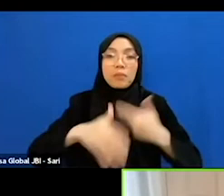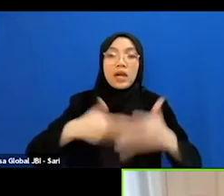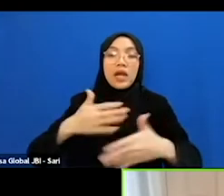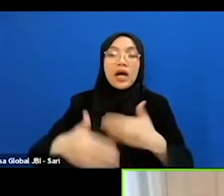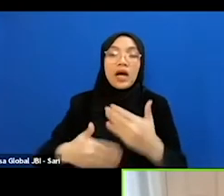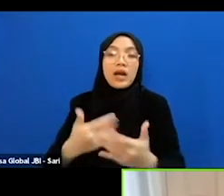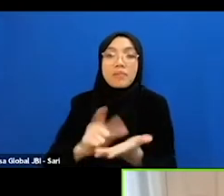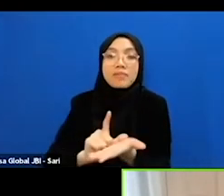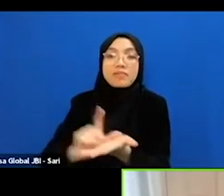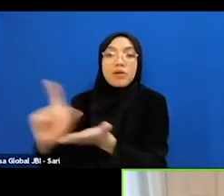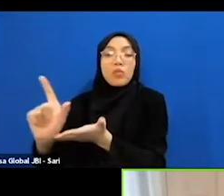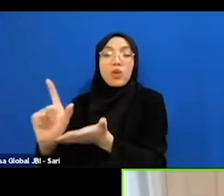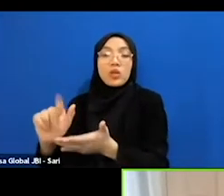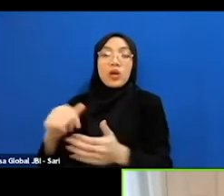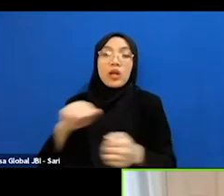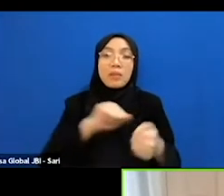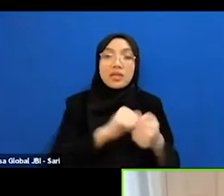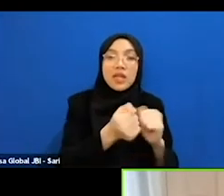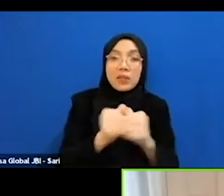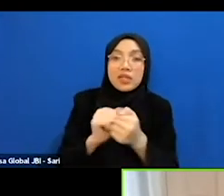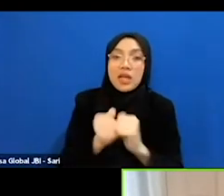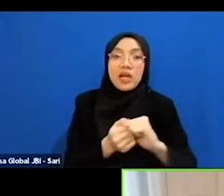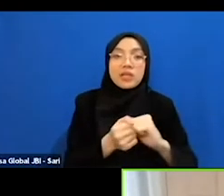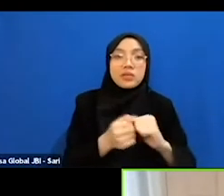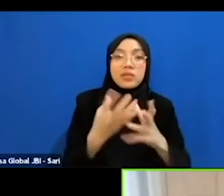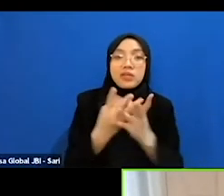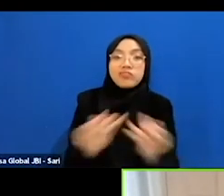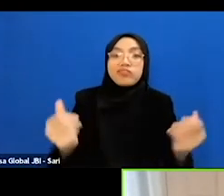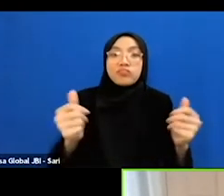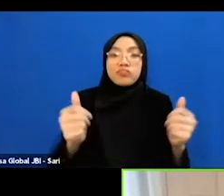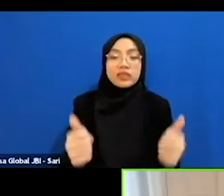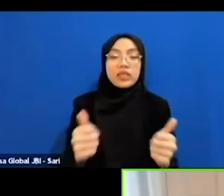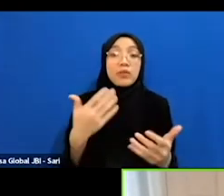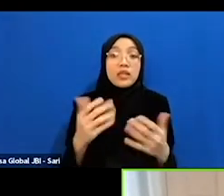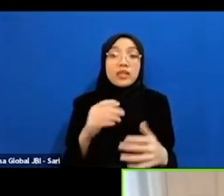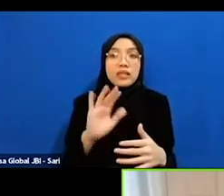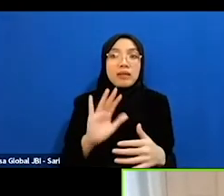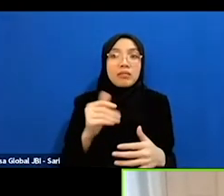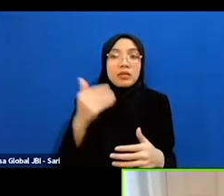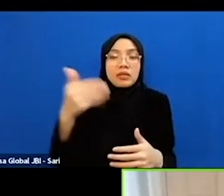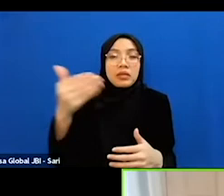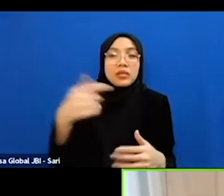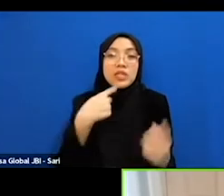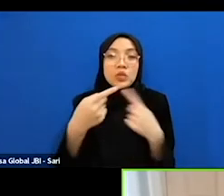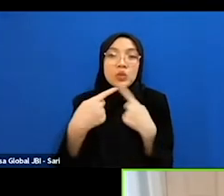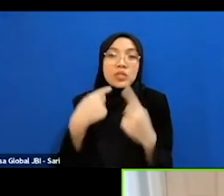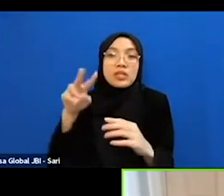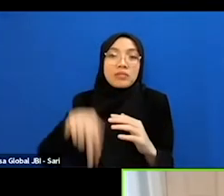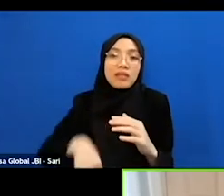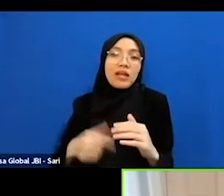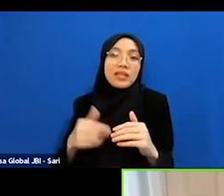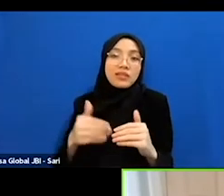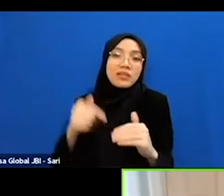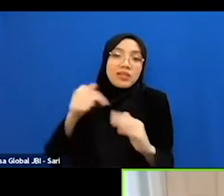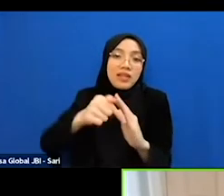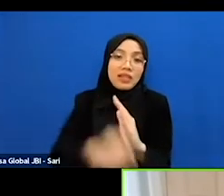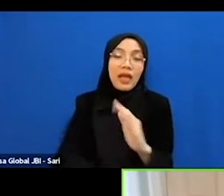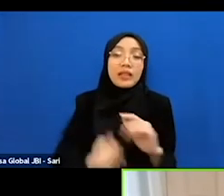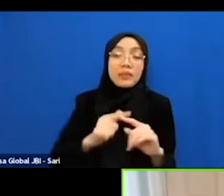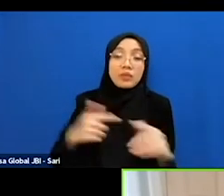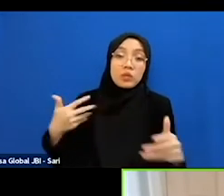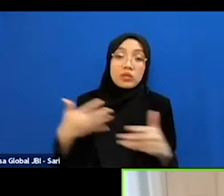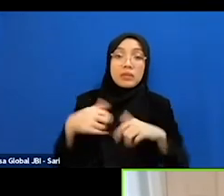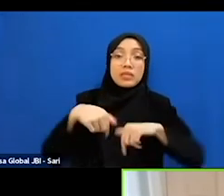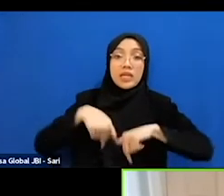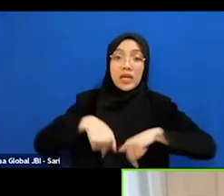dan juga akhir penyelesaian sengketa begitu yaitu What extent Mungkin bisa kita bicarakan menjadi diskusi yang lebih panjang lagi tapi sejauh ini